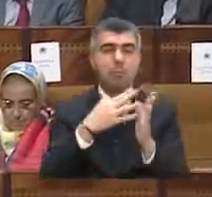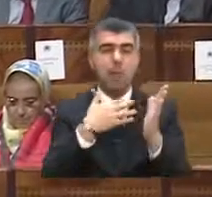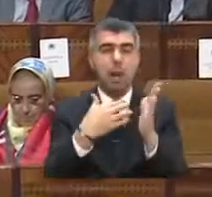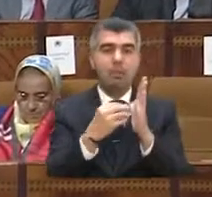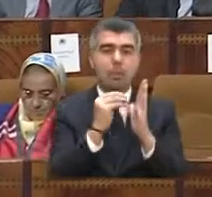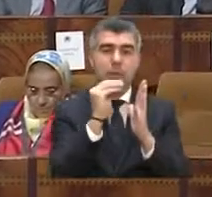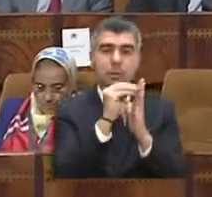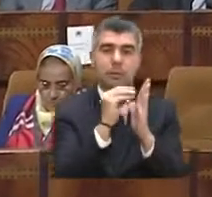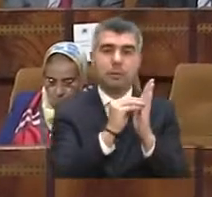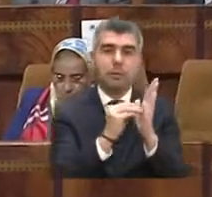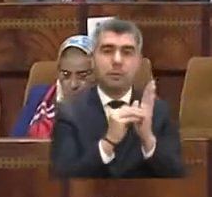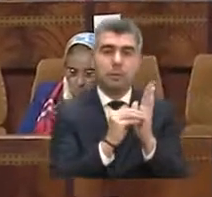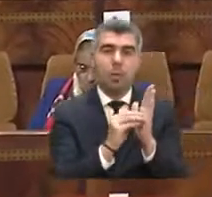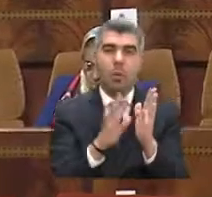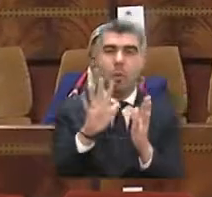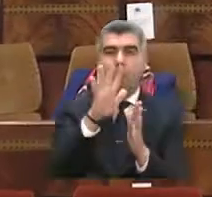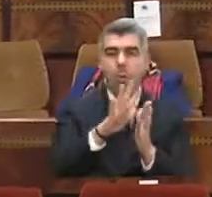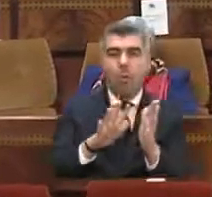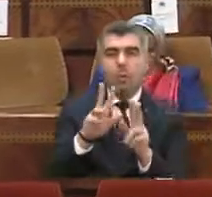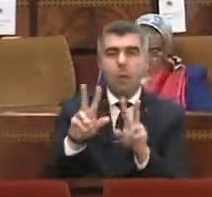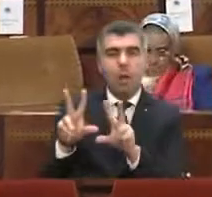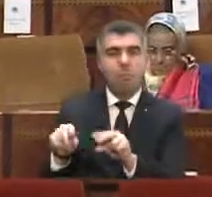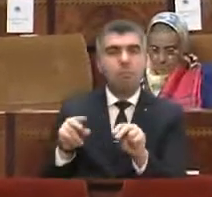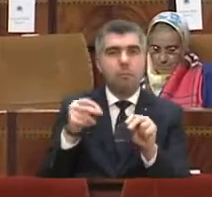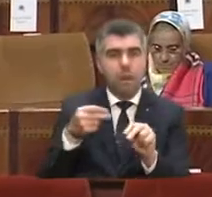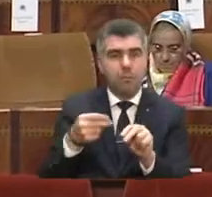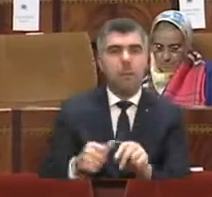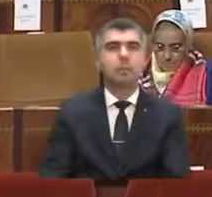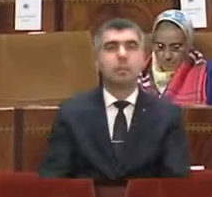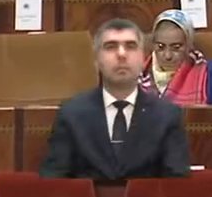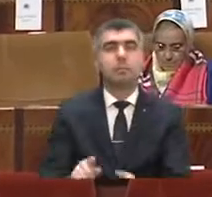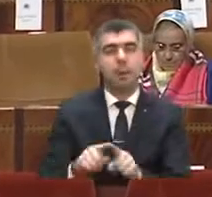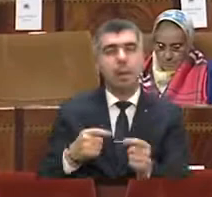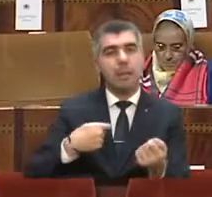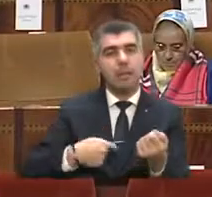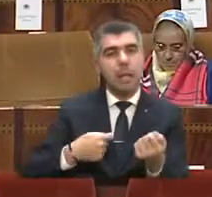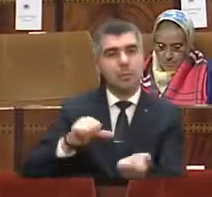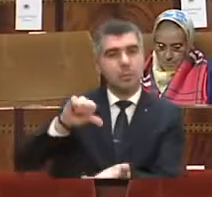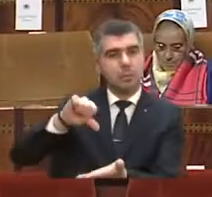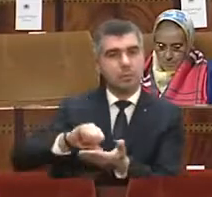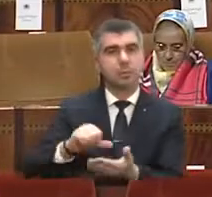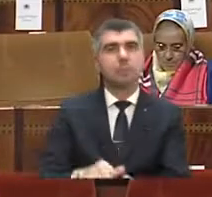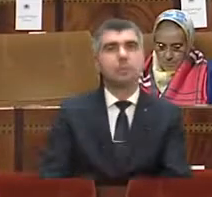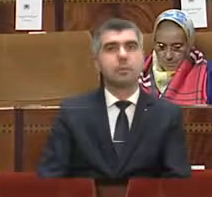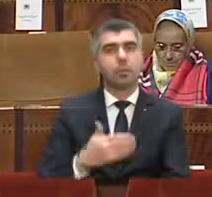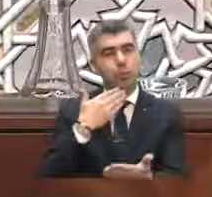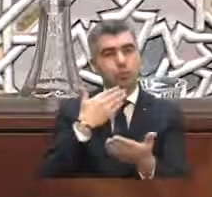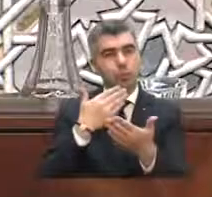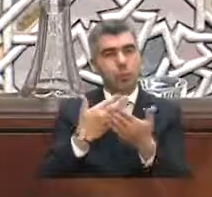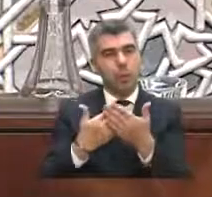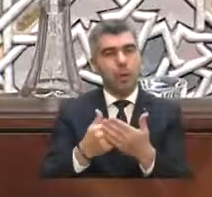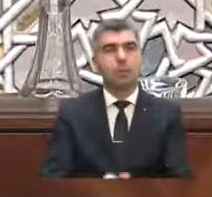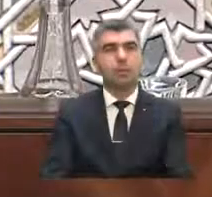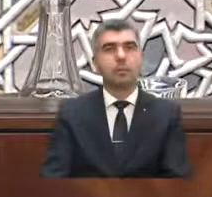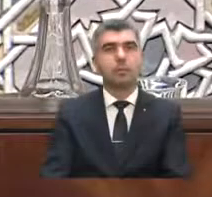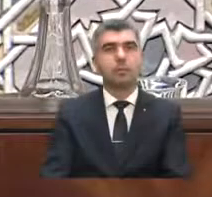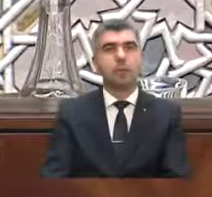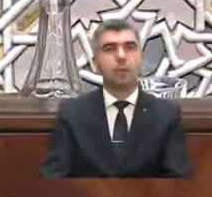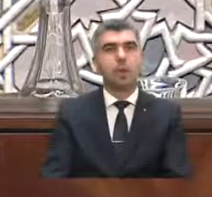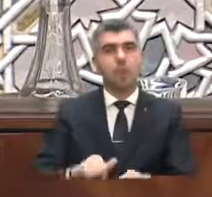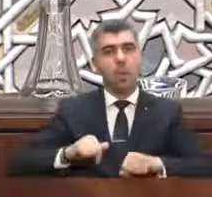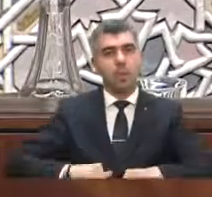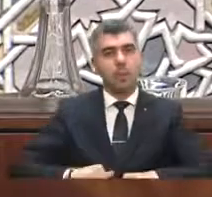تأهيل بقية المحطات القطار الغير مؤهلة ومن بينها سطات؟ شكرا السيد النائب. تفضل السيد